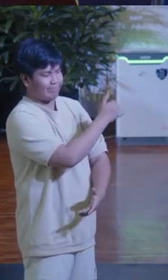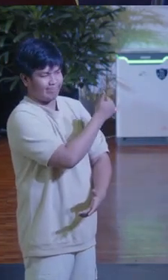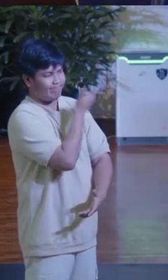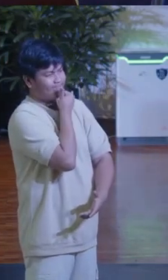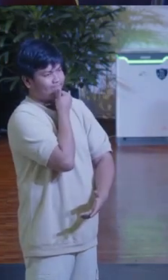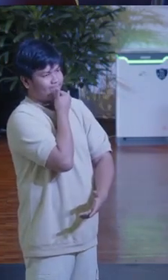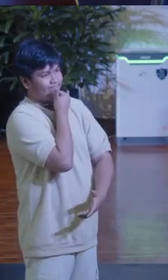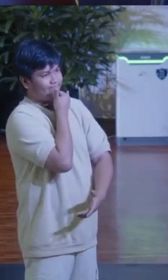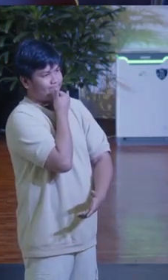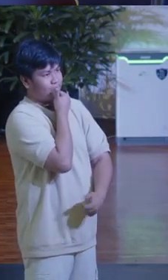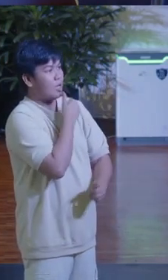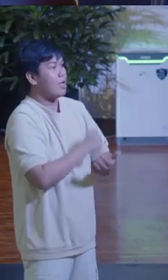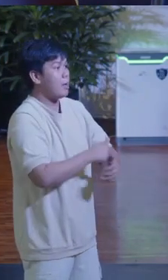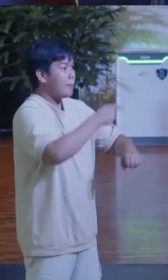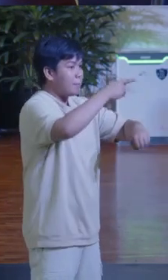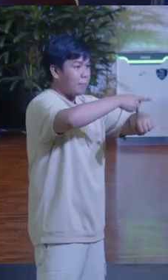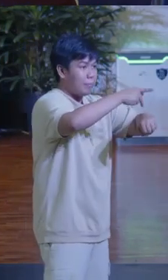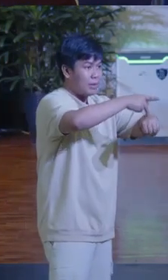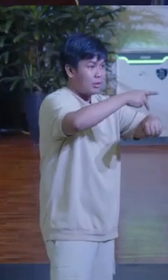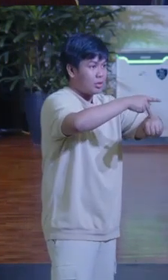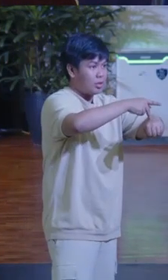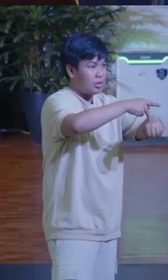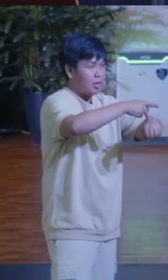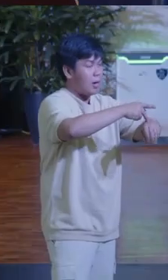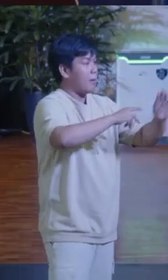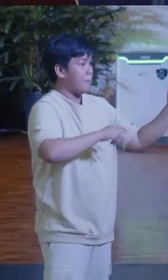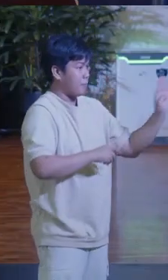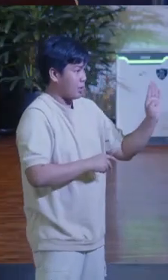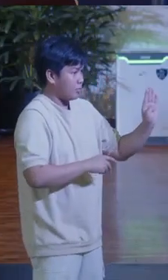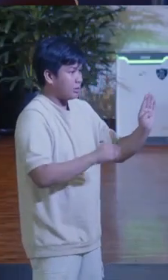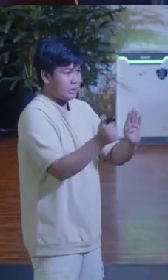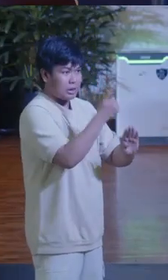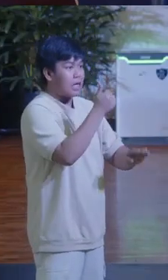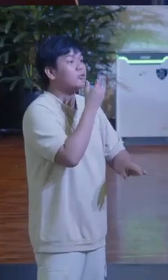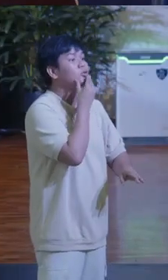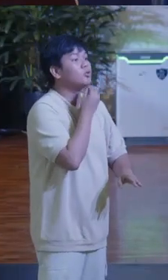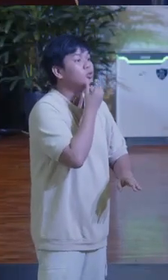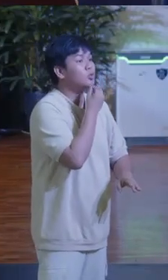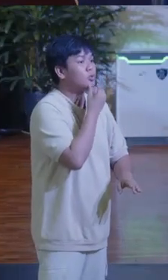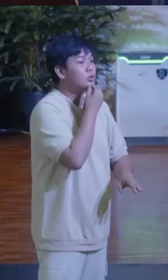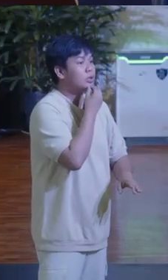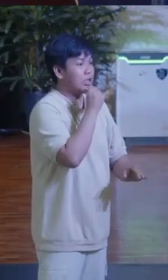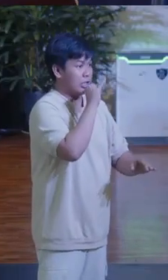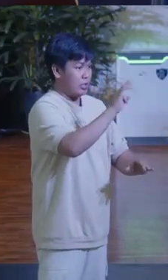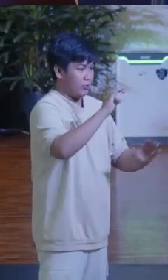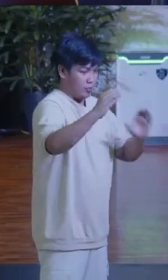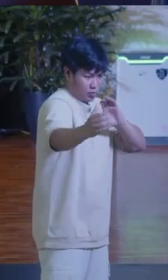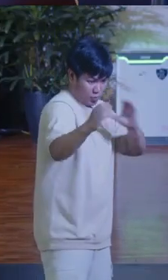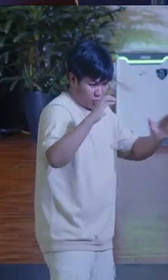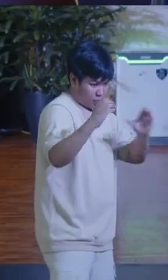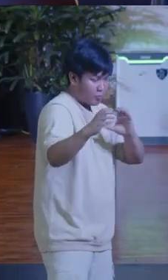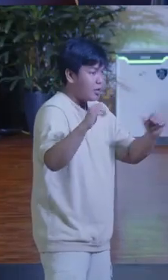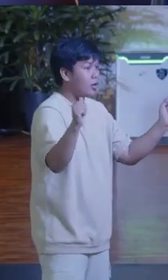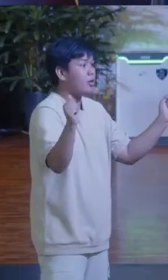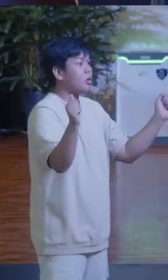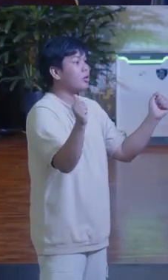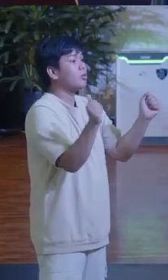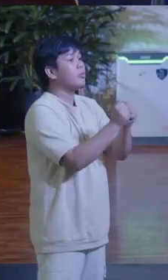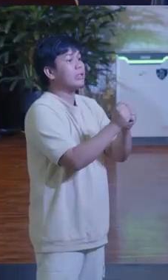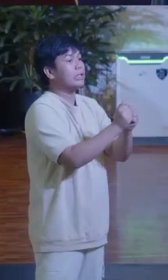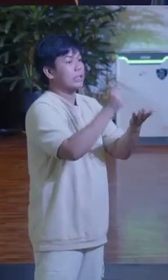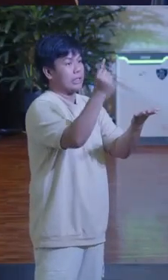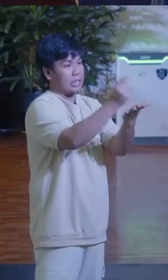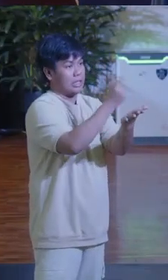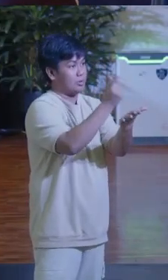conduct ni Peter at ng mga ibang Hudyo at pati na rin si